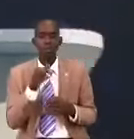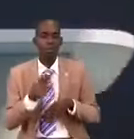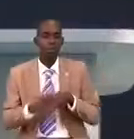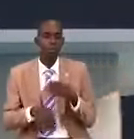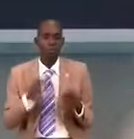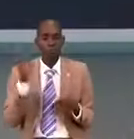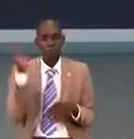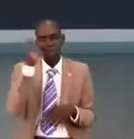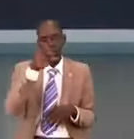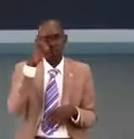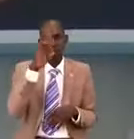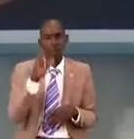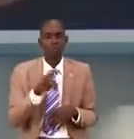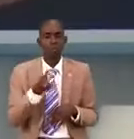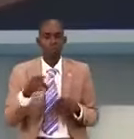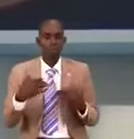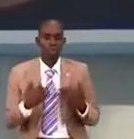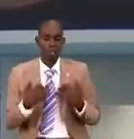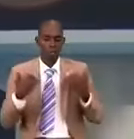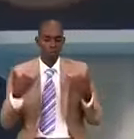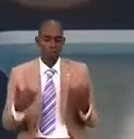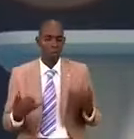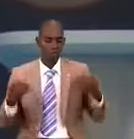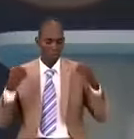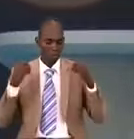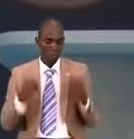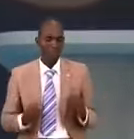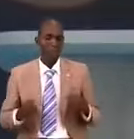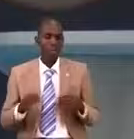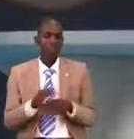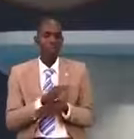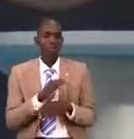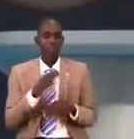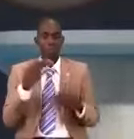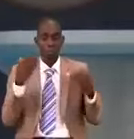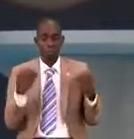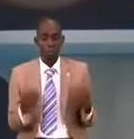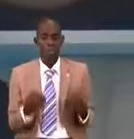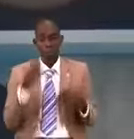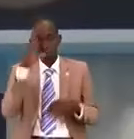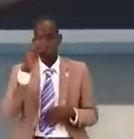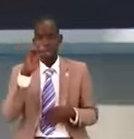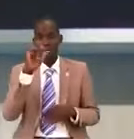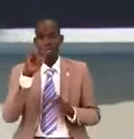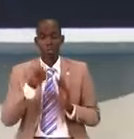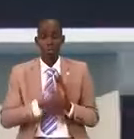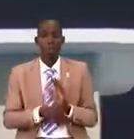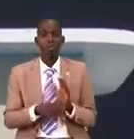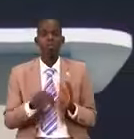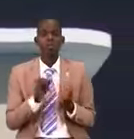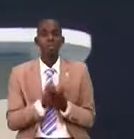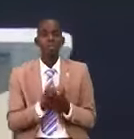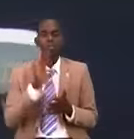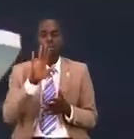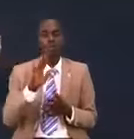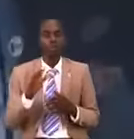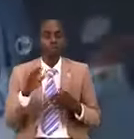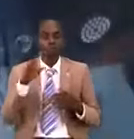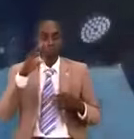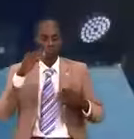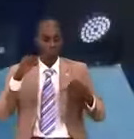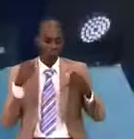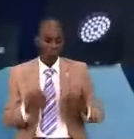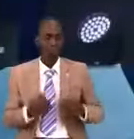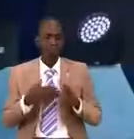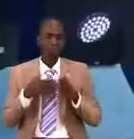virilité grâce à la loyauté virile masculinité c'est comme de la